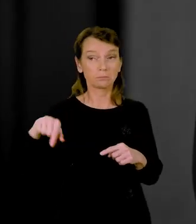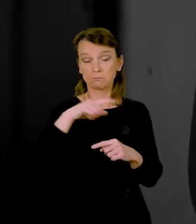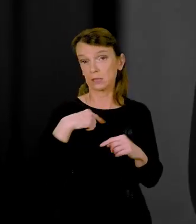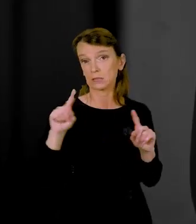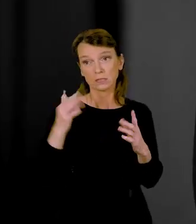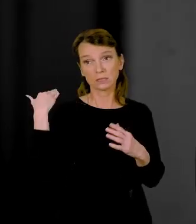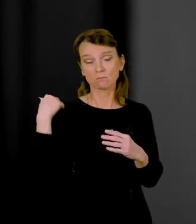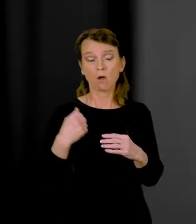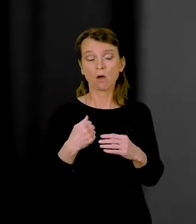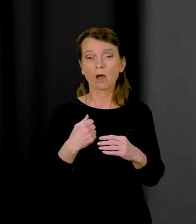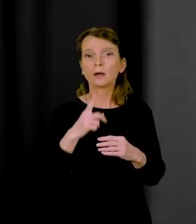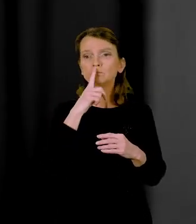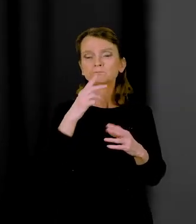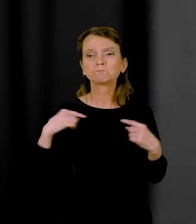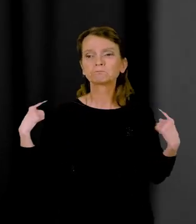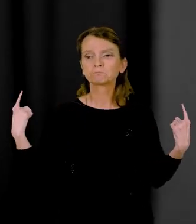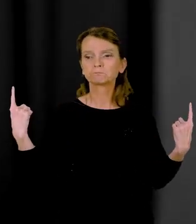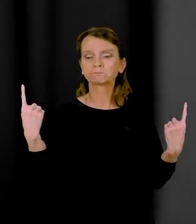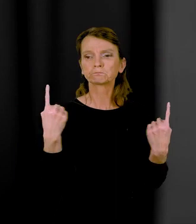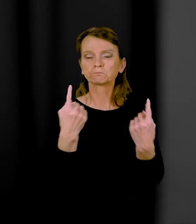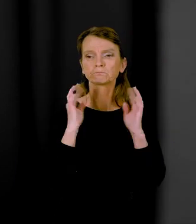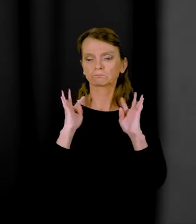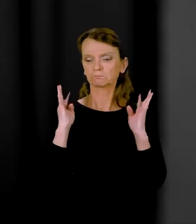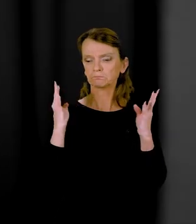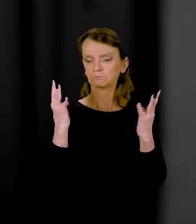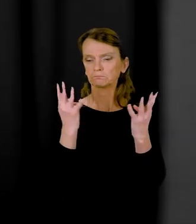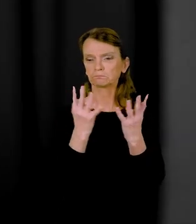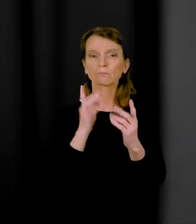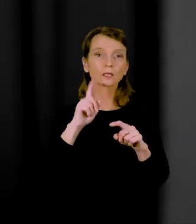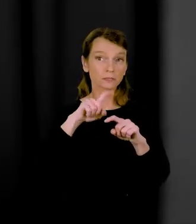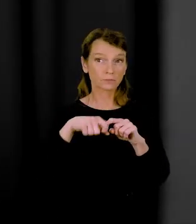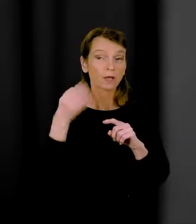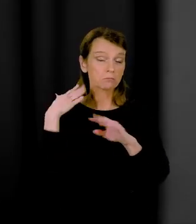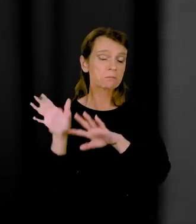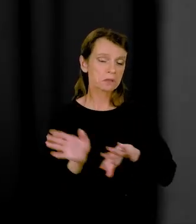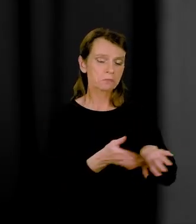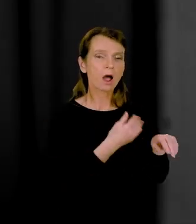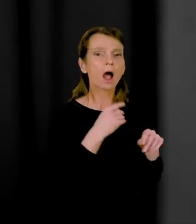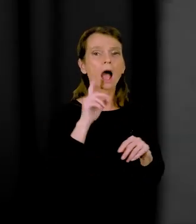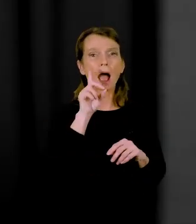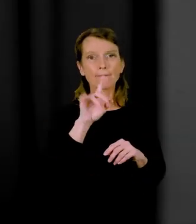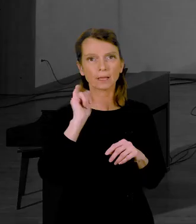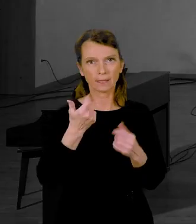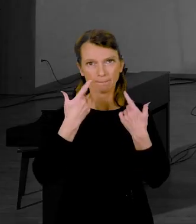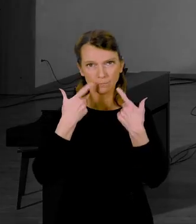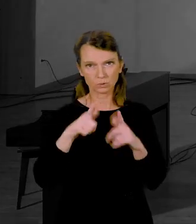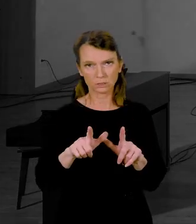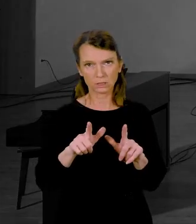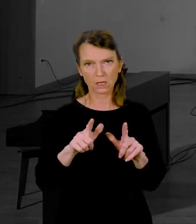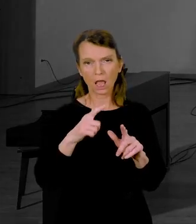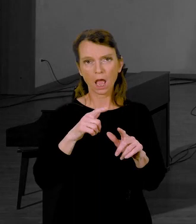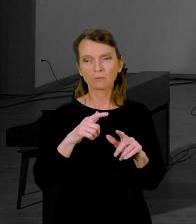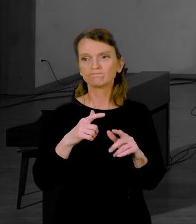Tiho smo stali, stvar je šla mimo, ampak pustila je sled.